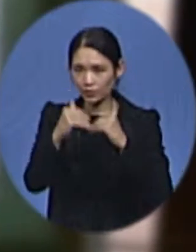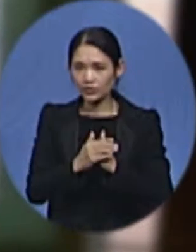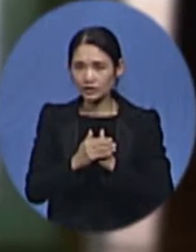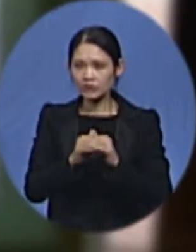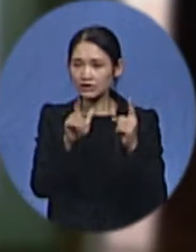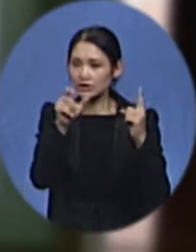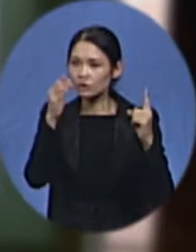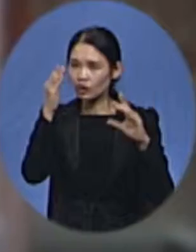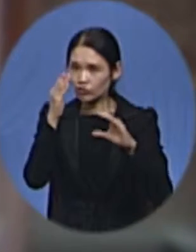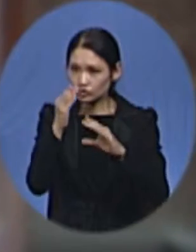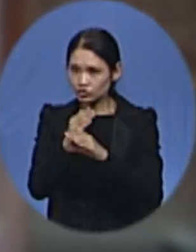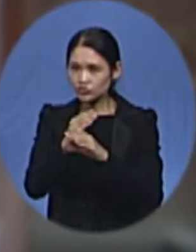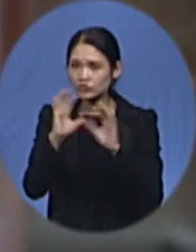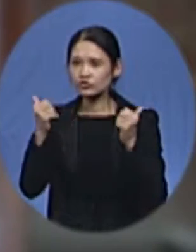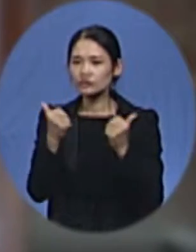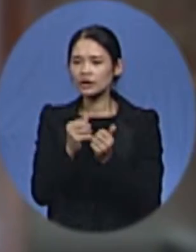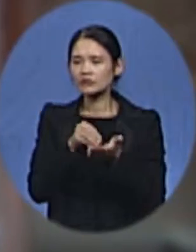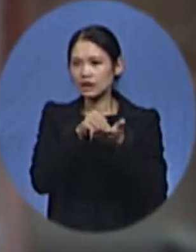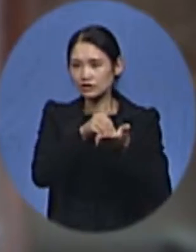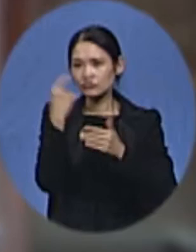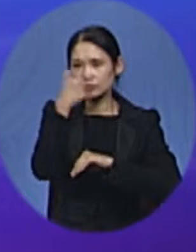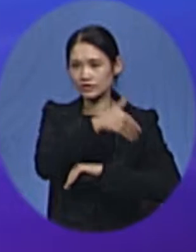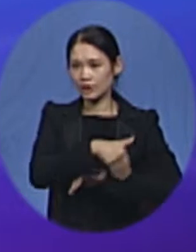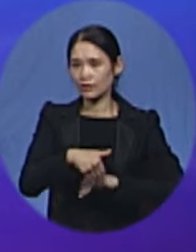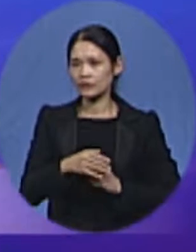중 국회에 제출될 예정입니다.